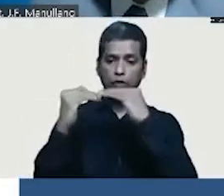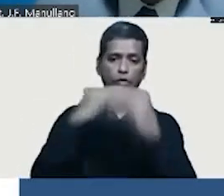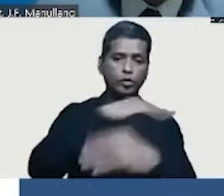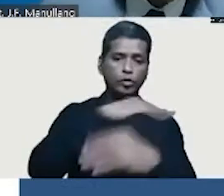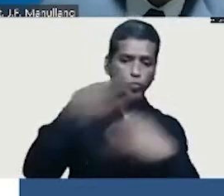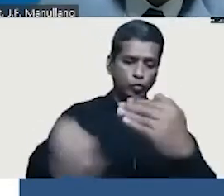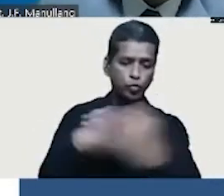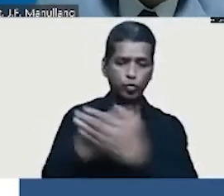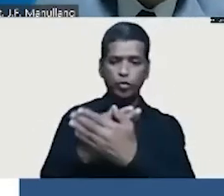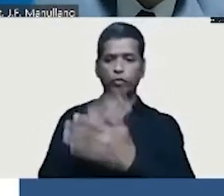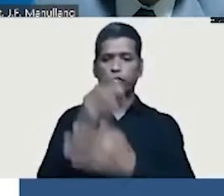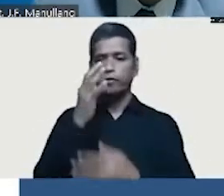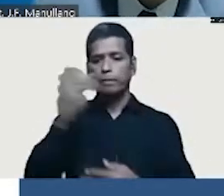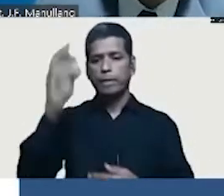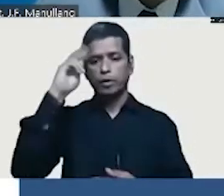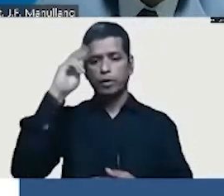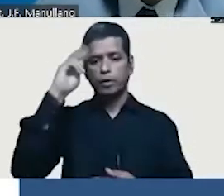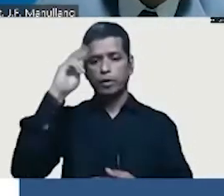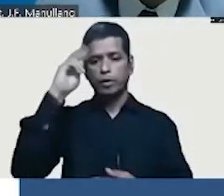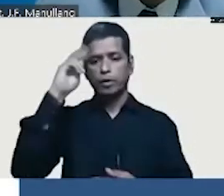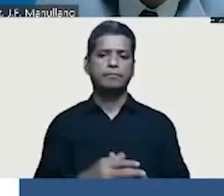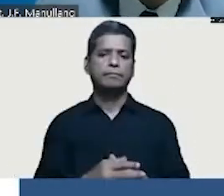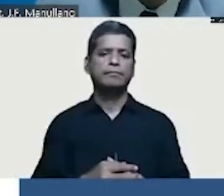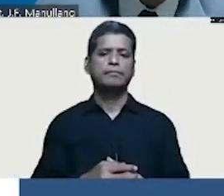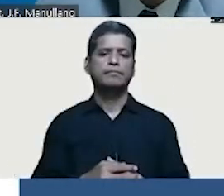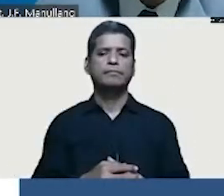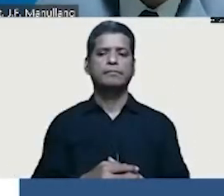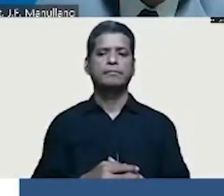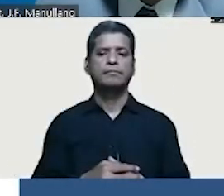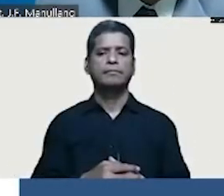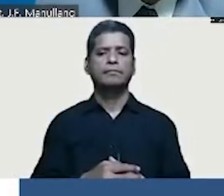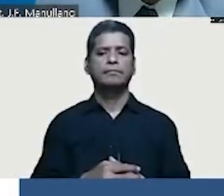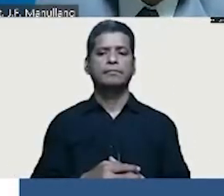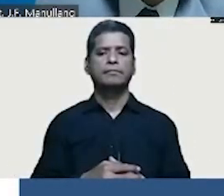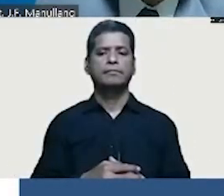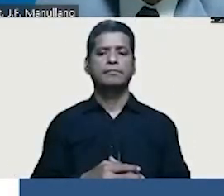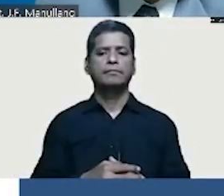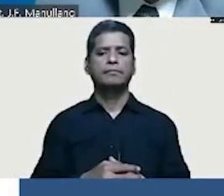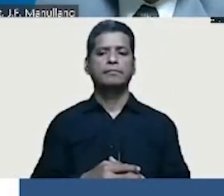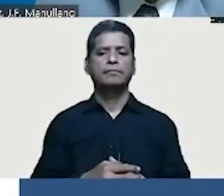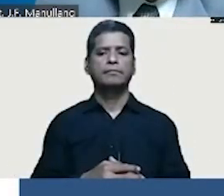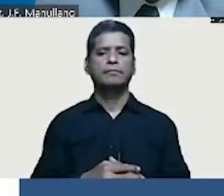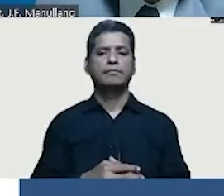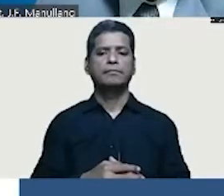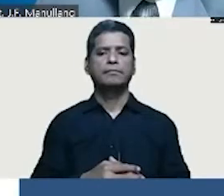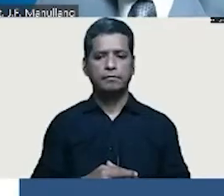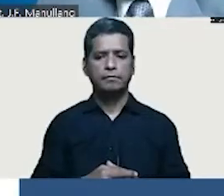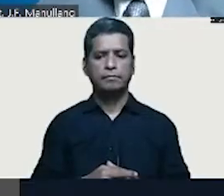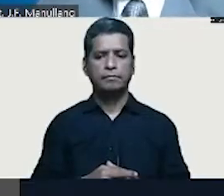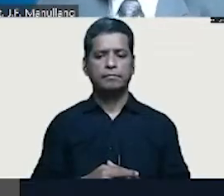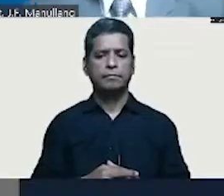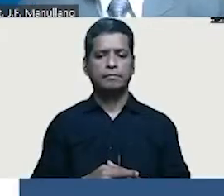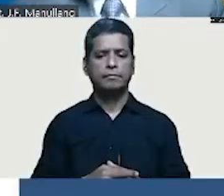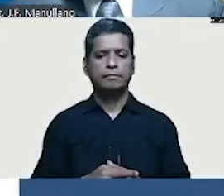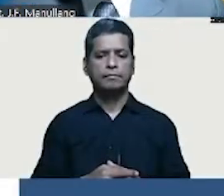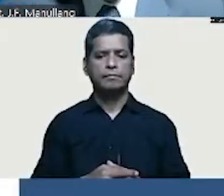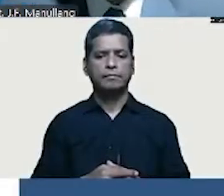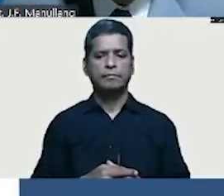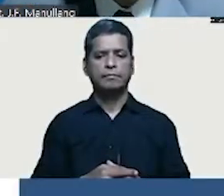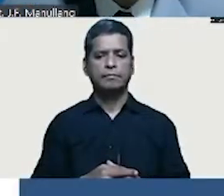turun dari fashion inspiration low instruction set juga lo fighting